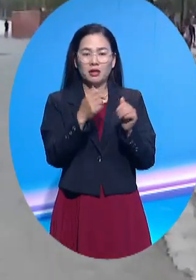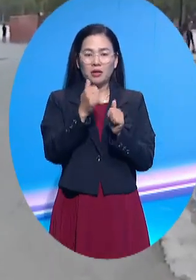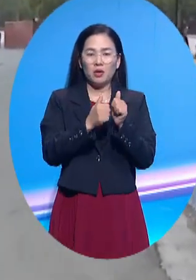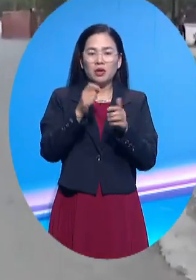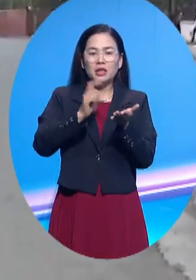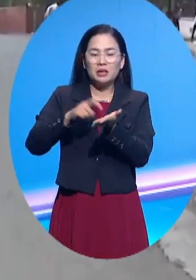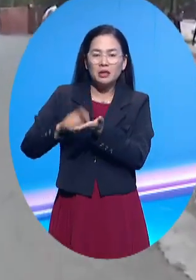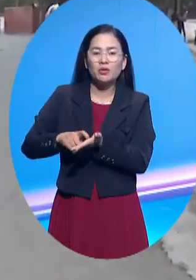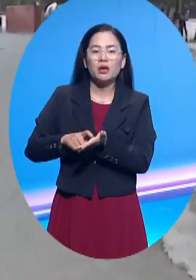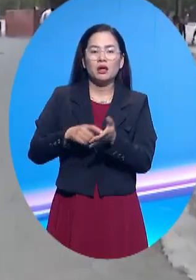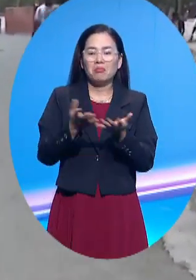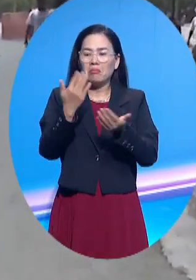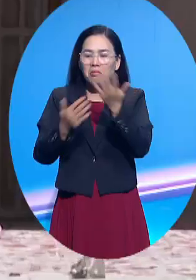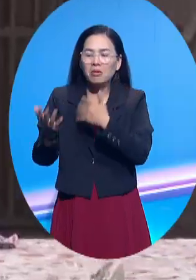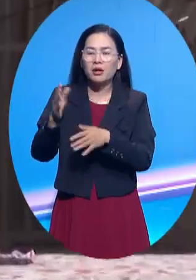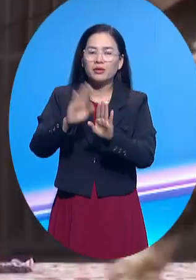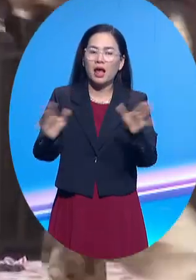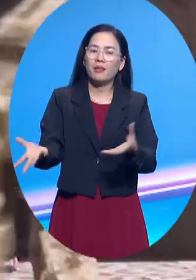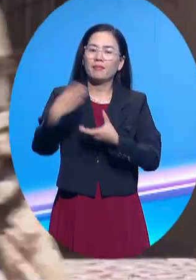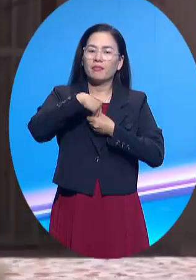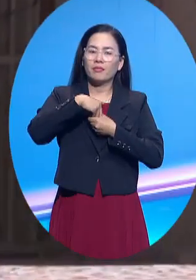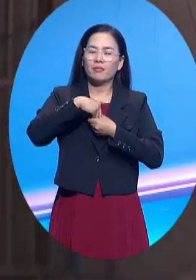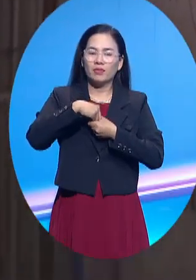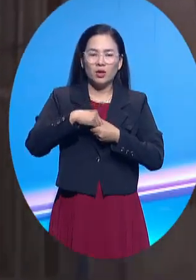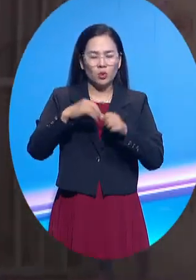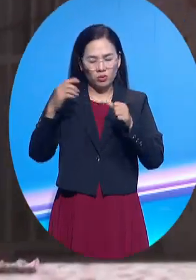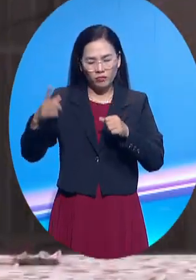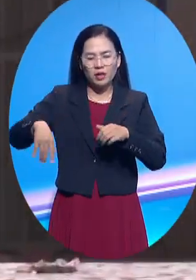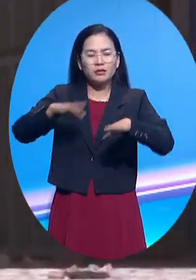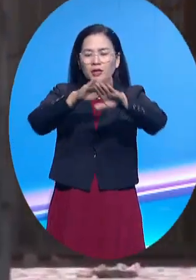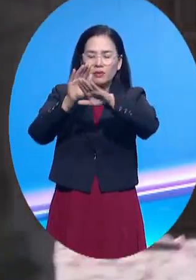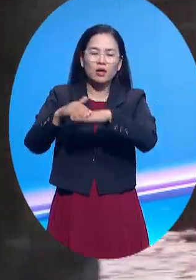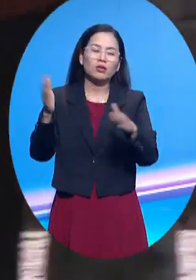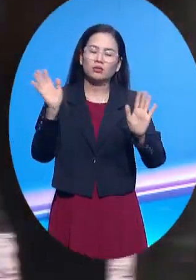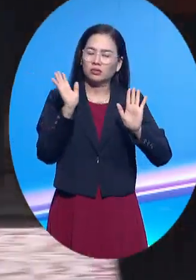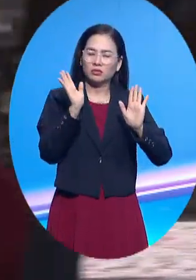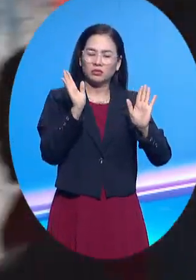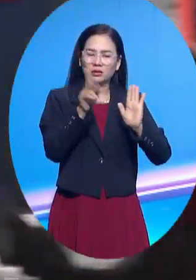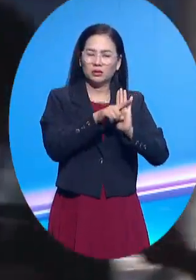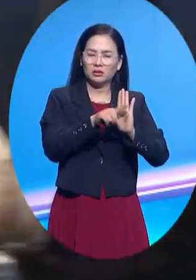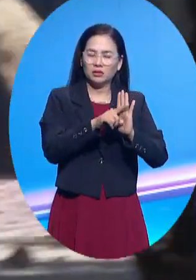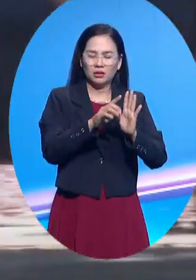dụng trẻ em vào các băng đảng đang diễn ra và kêu gọi nỗ lực nhiều hơn để ngăn chặn tình trạng bất ổn này